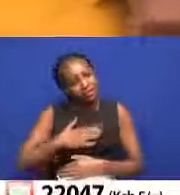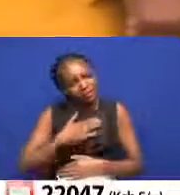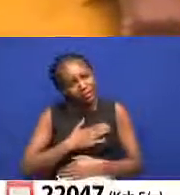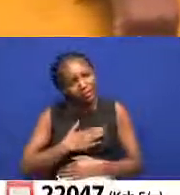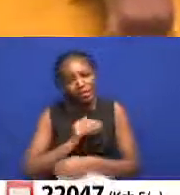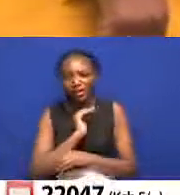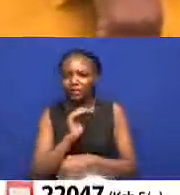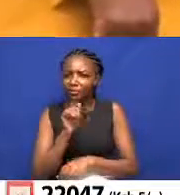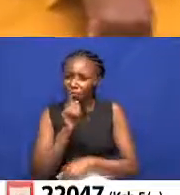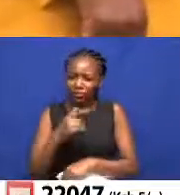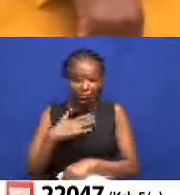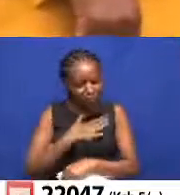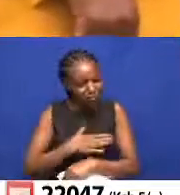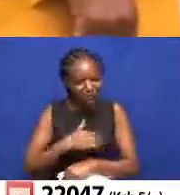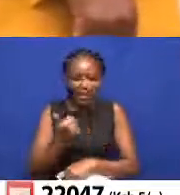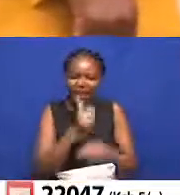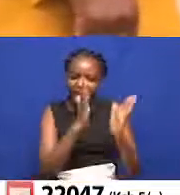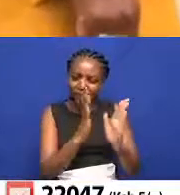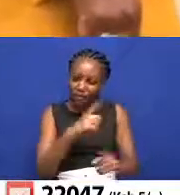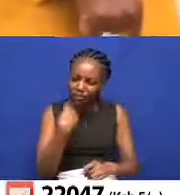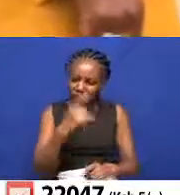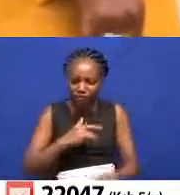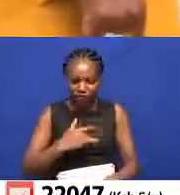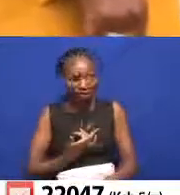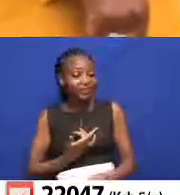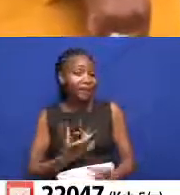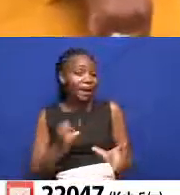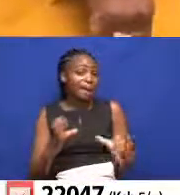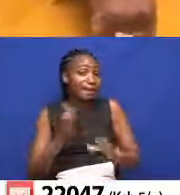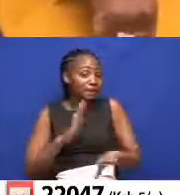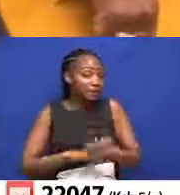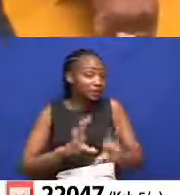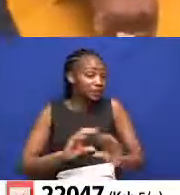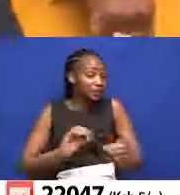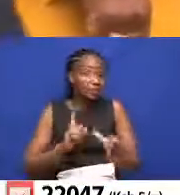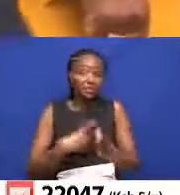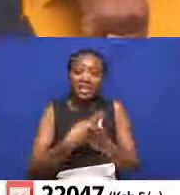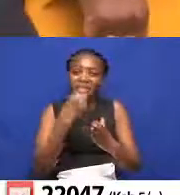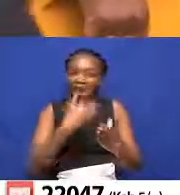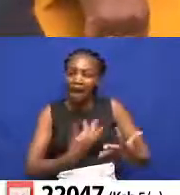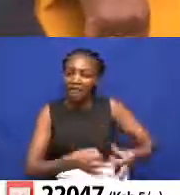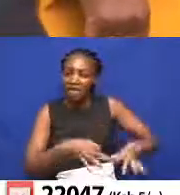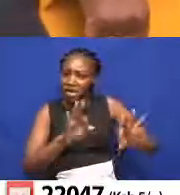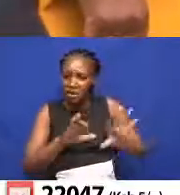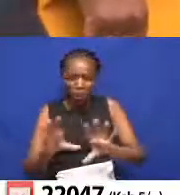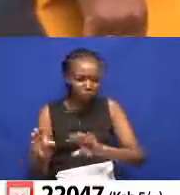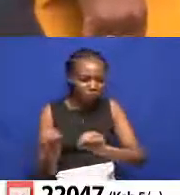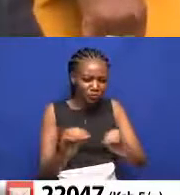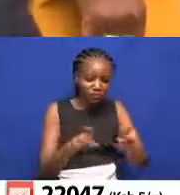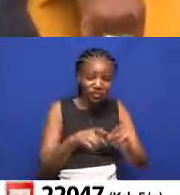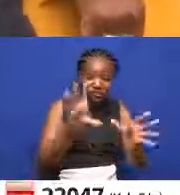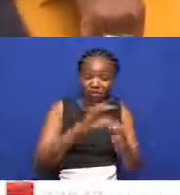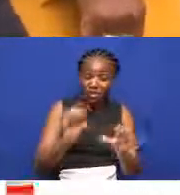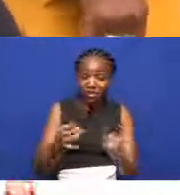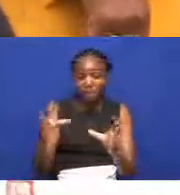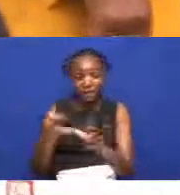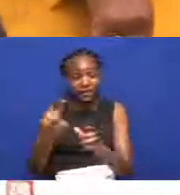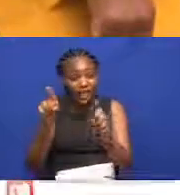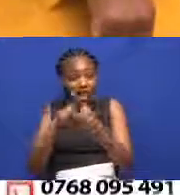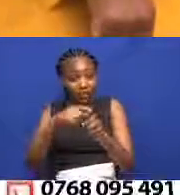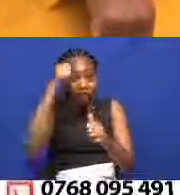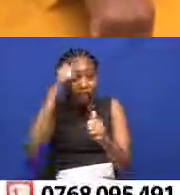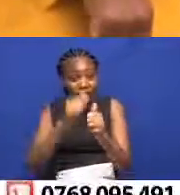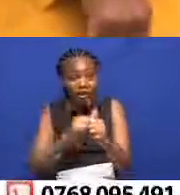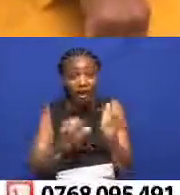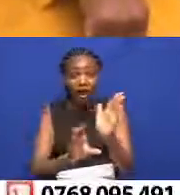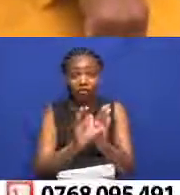kwamba anaona ya kwa chama hakimfai, awe huru kuweza kutoka, na katiba ya Kenya inaruhusu